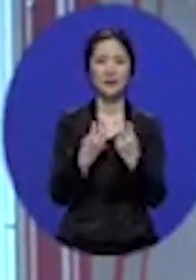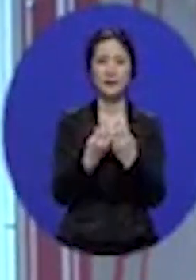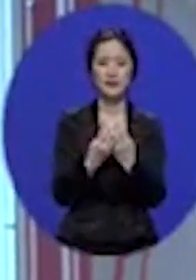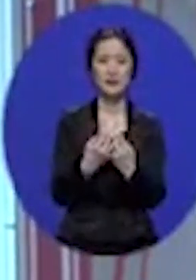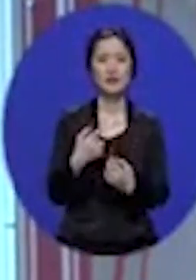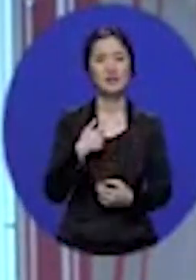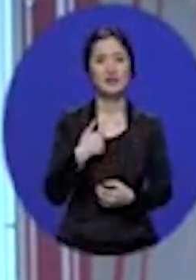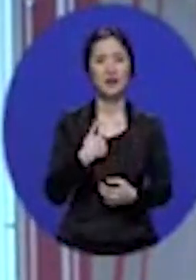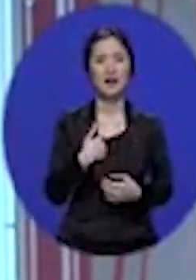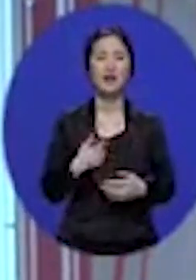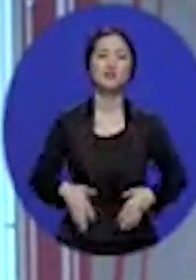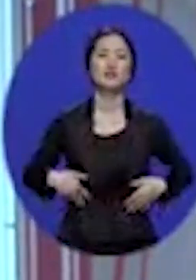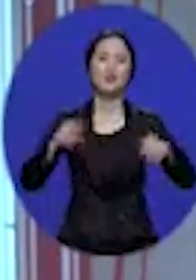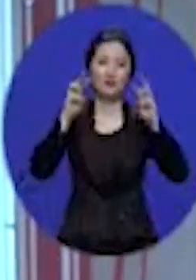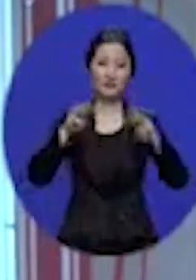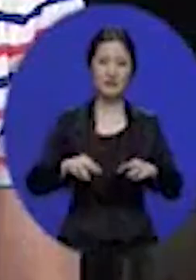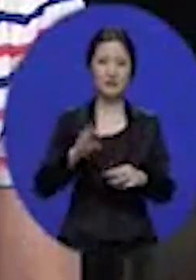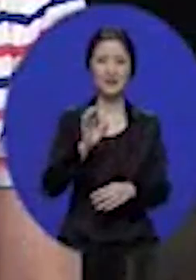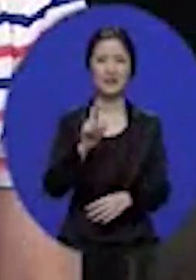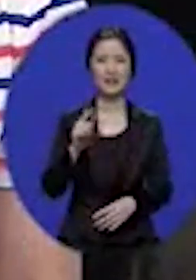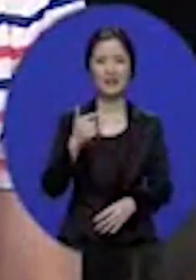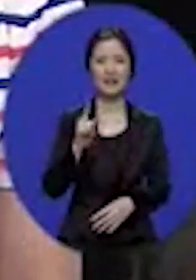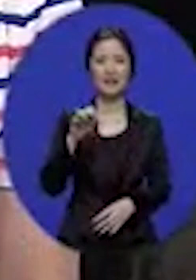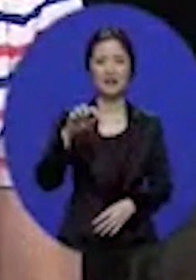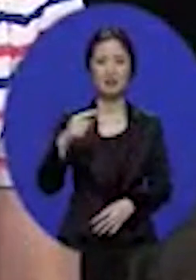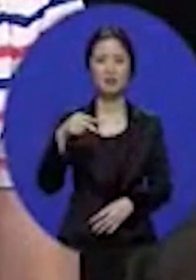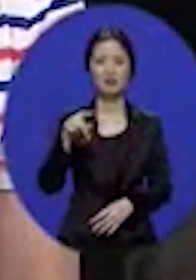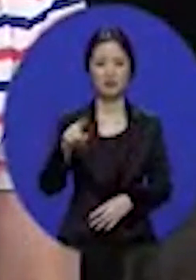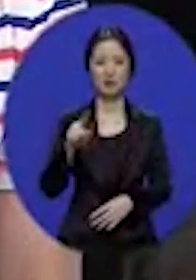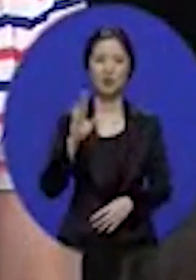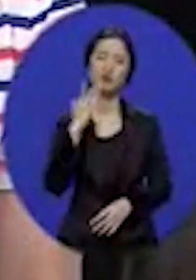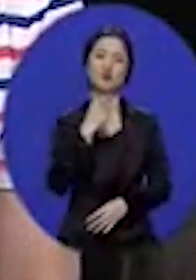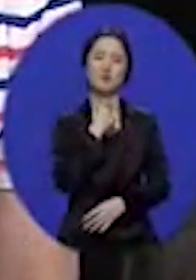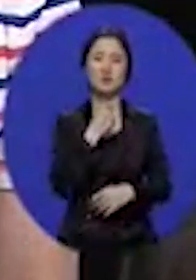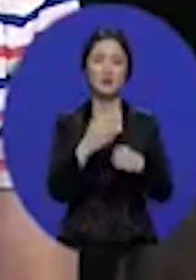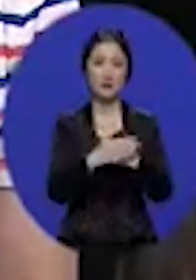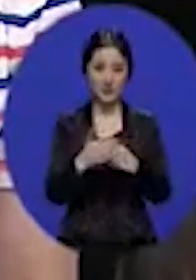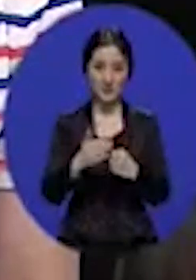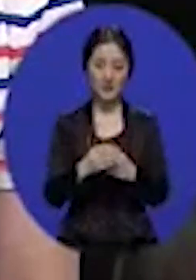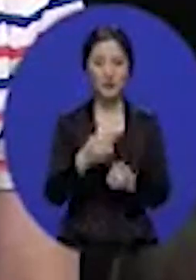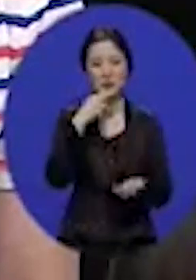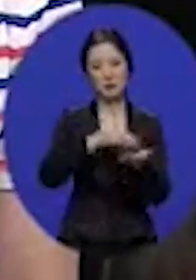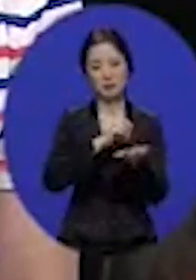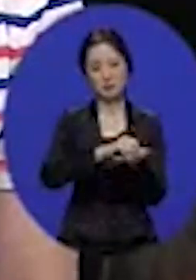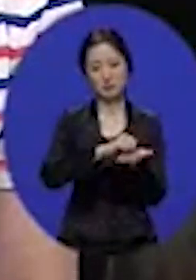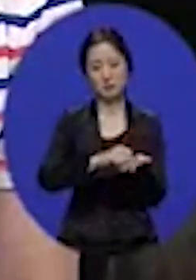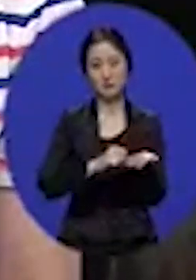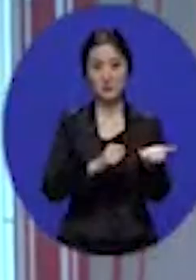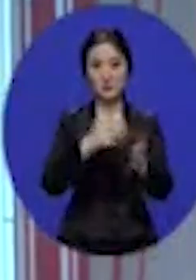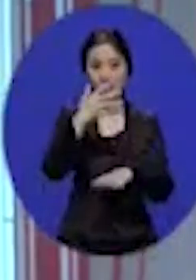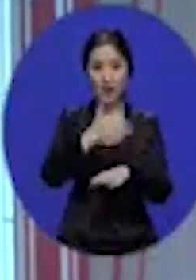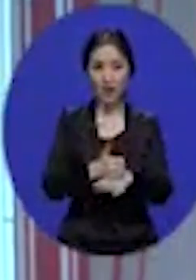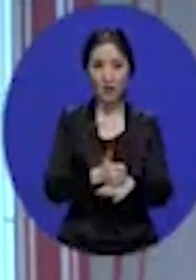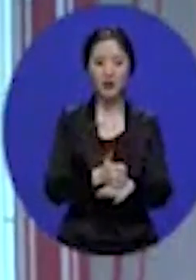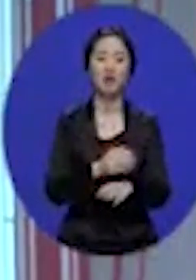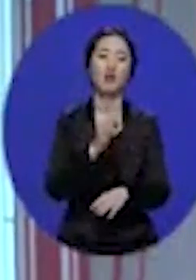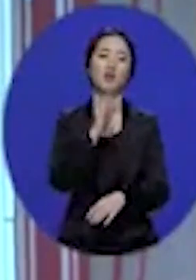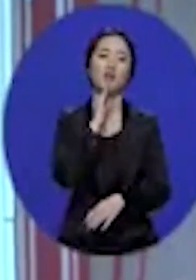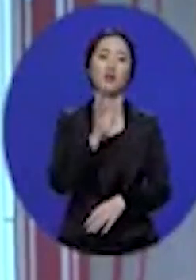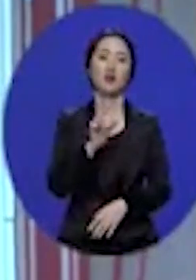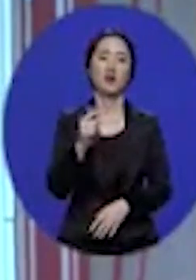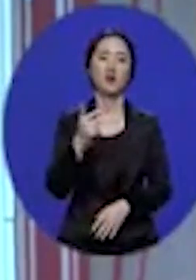저는 아나운서가 너무 하고 싶어요. 그랬더니 이 양반이 아나운서가 됐어요. 춘천 MBC 아나운서가 된